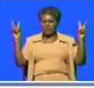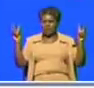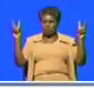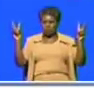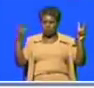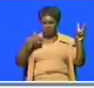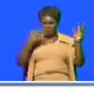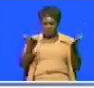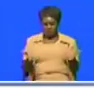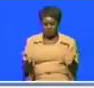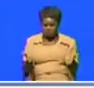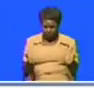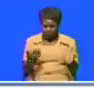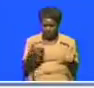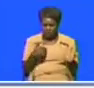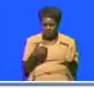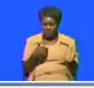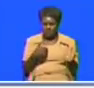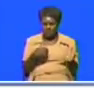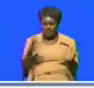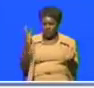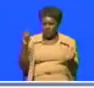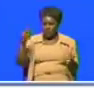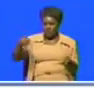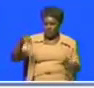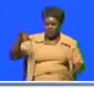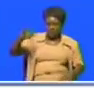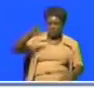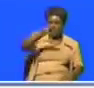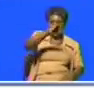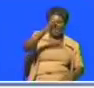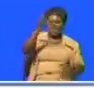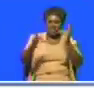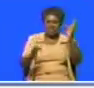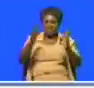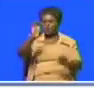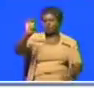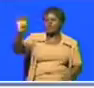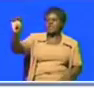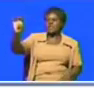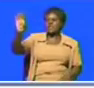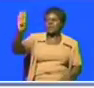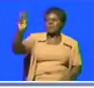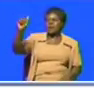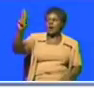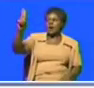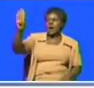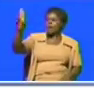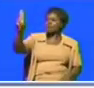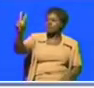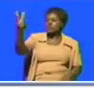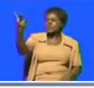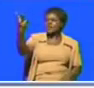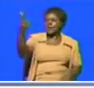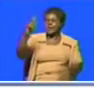nalo hivi sasa. Kuna mbunge wa Embakasi ya Mashariki hivi sasa anaendelea kuzuiliwa kwa siku ya pili